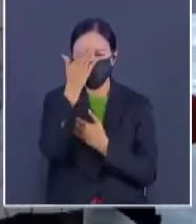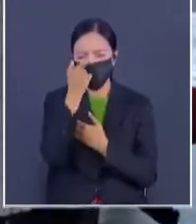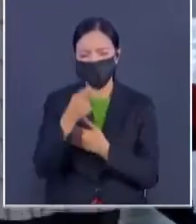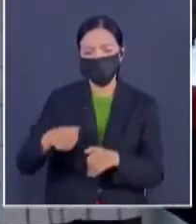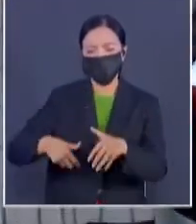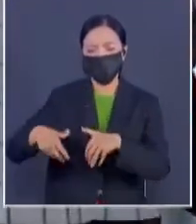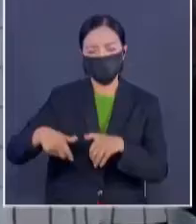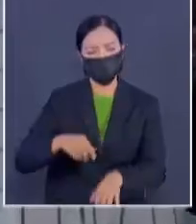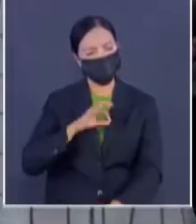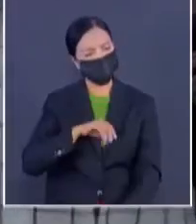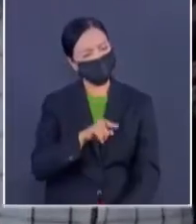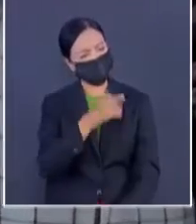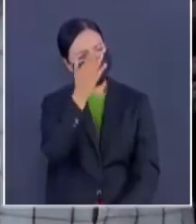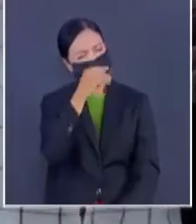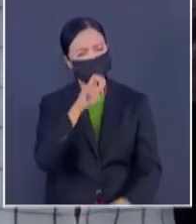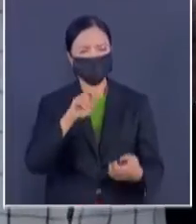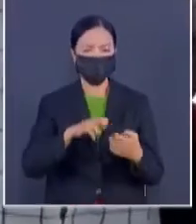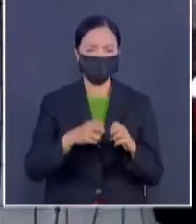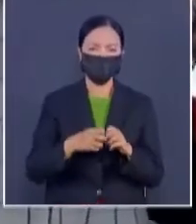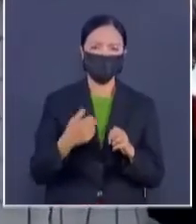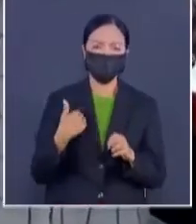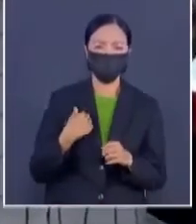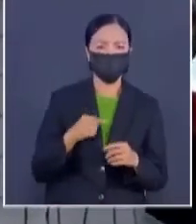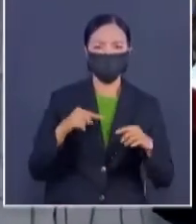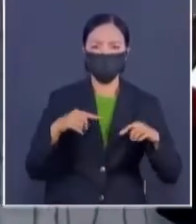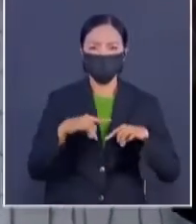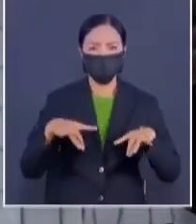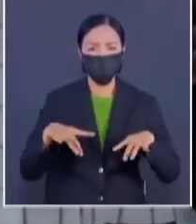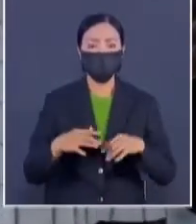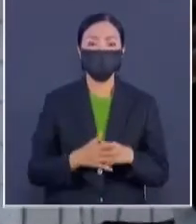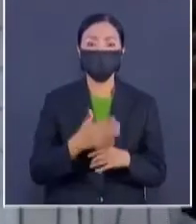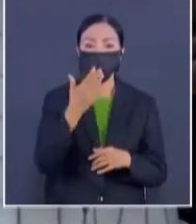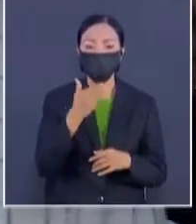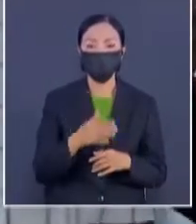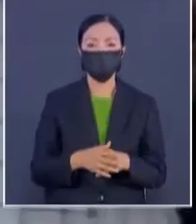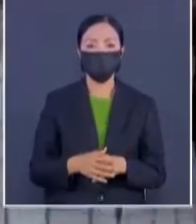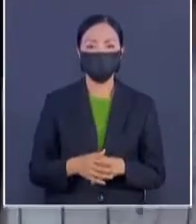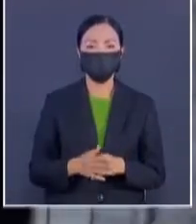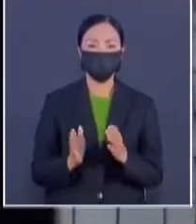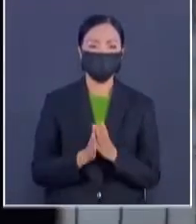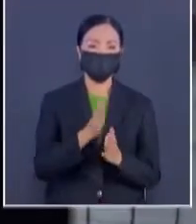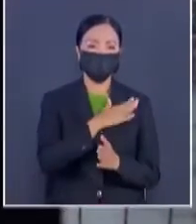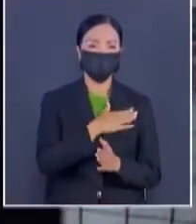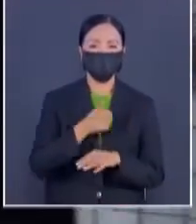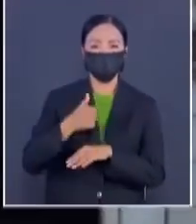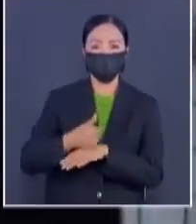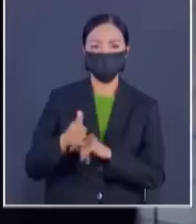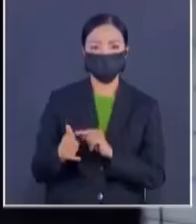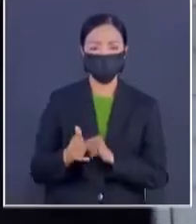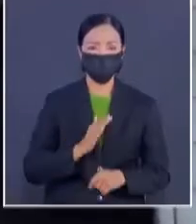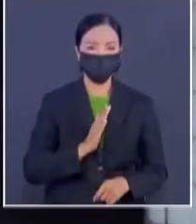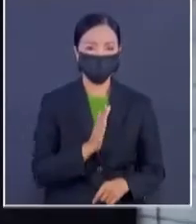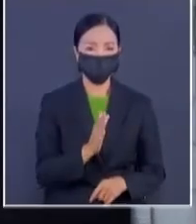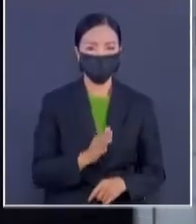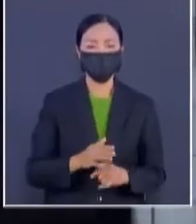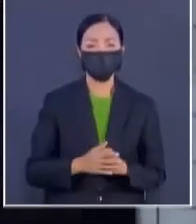ารณ์ถึงความซ้ำซ้อนที่เกิดขึ้นแล้วก็ความไม่เหมาะสมเนื่องจากเจ้าคุณเจือเป็นพระภิกษุที่ตรงฉินส